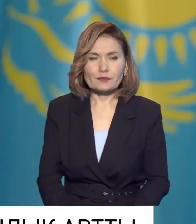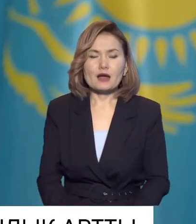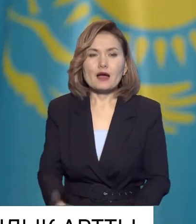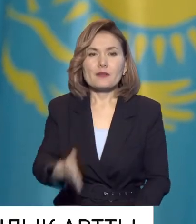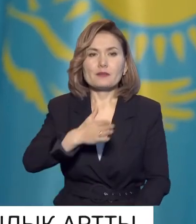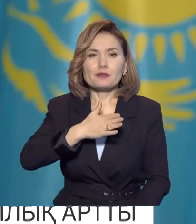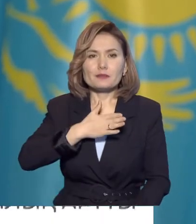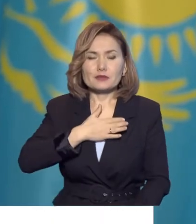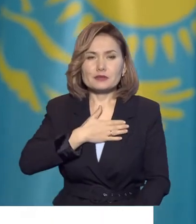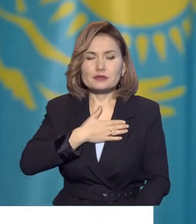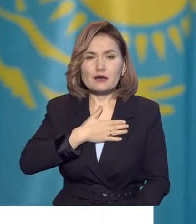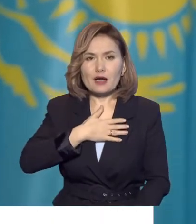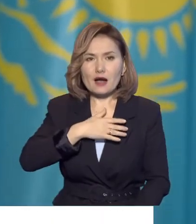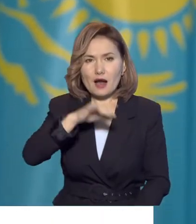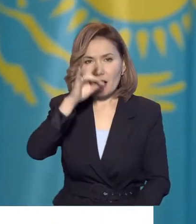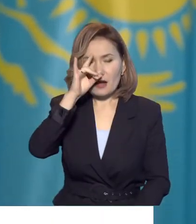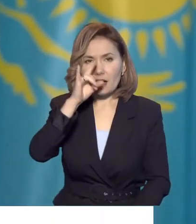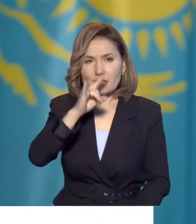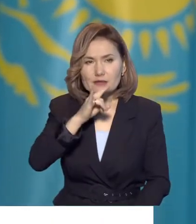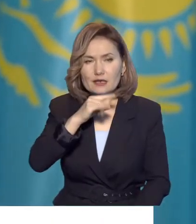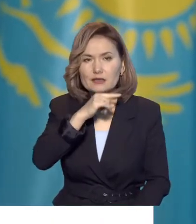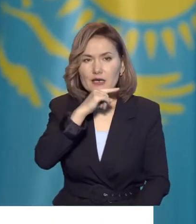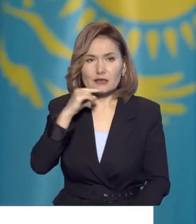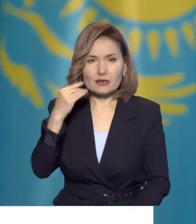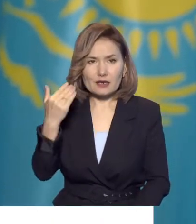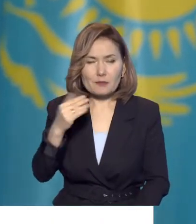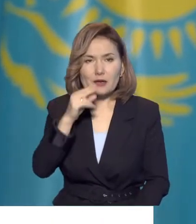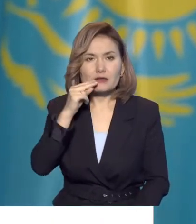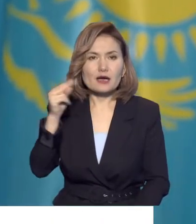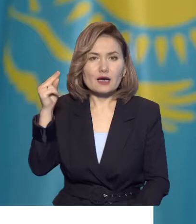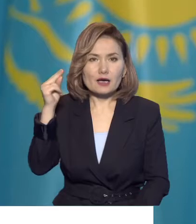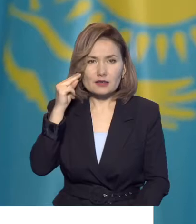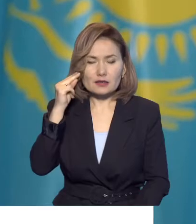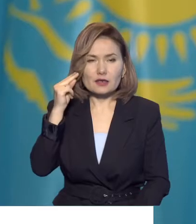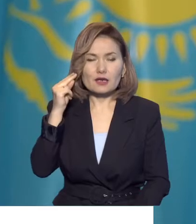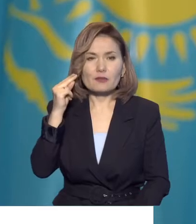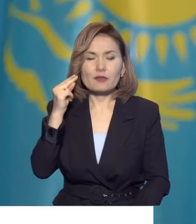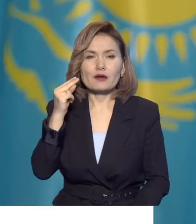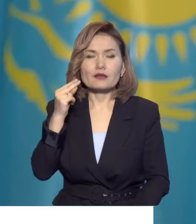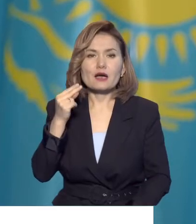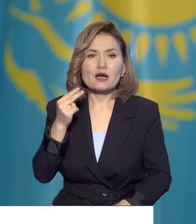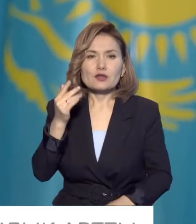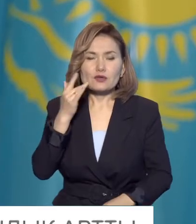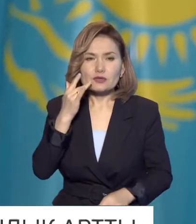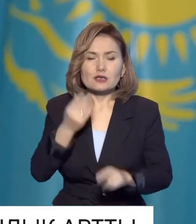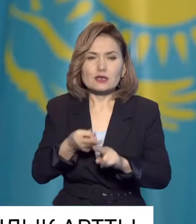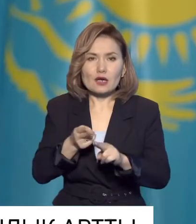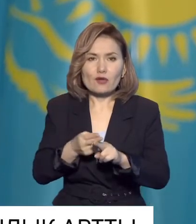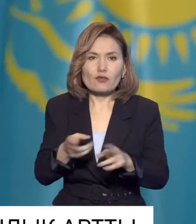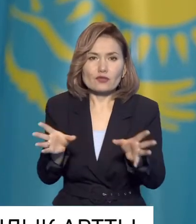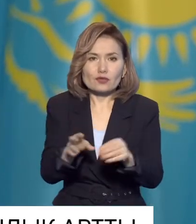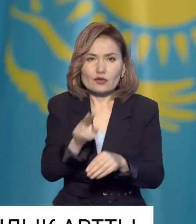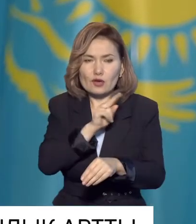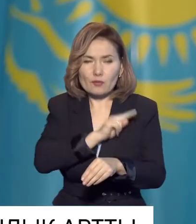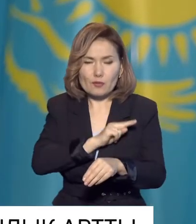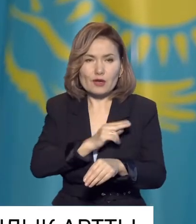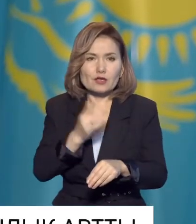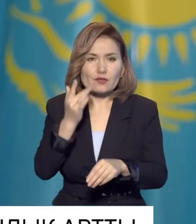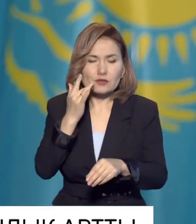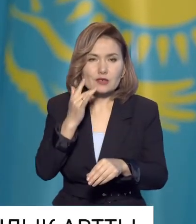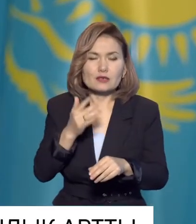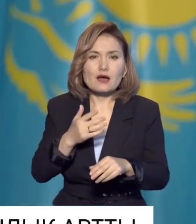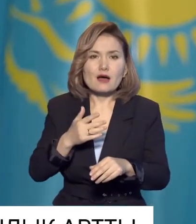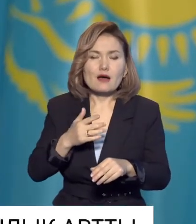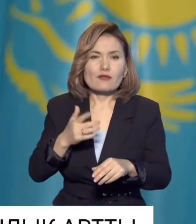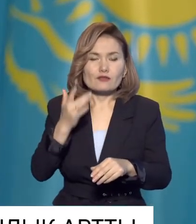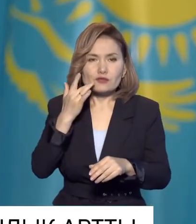бізді Ресей де, Қытай да өздерімен қатар тең мемлекет есебінде қарайды. Солай бізбенен